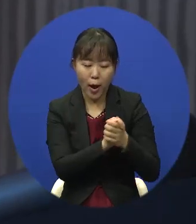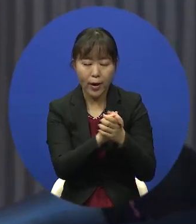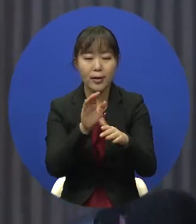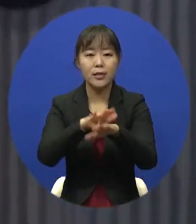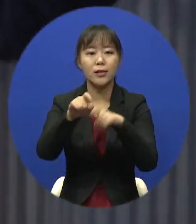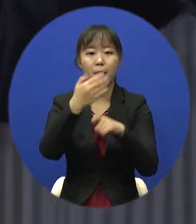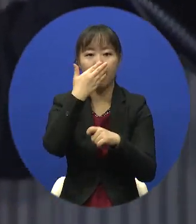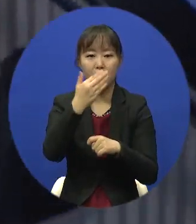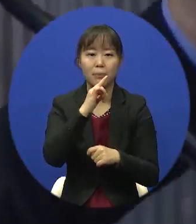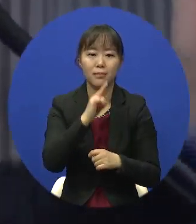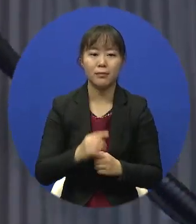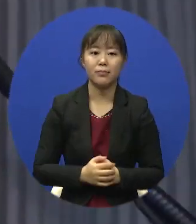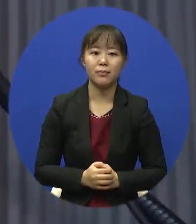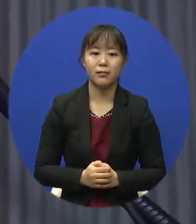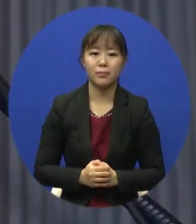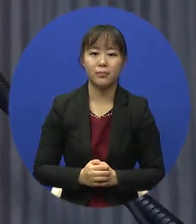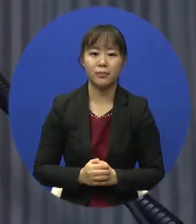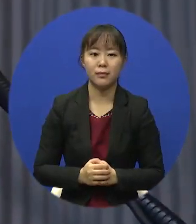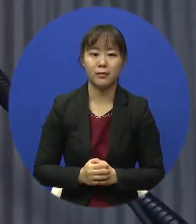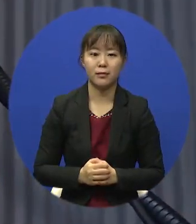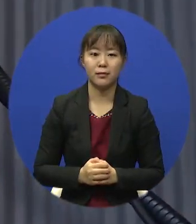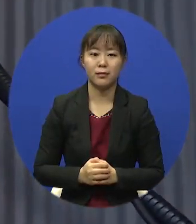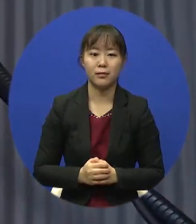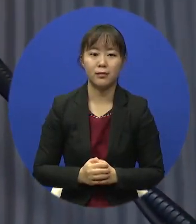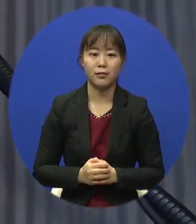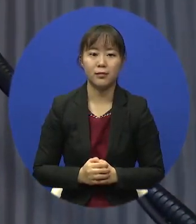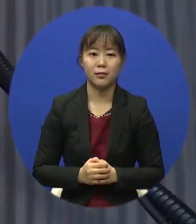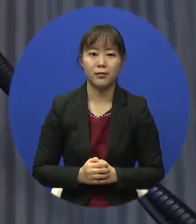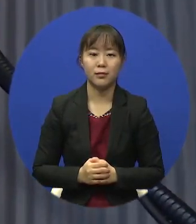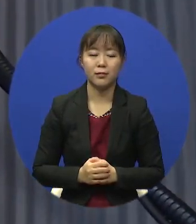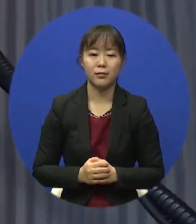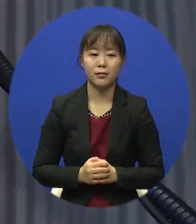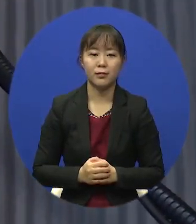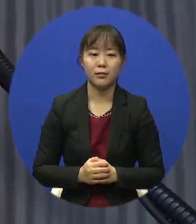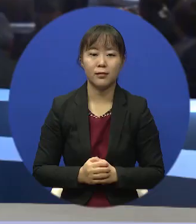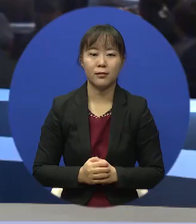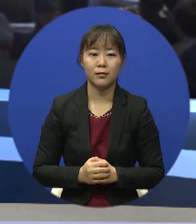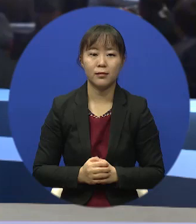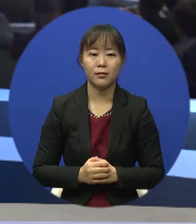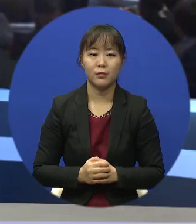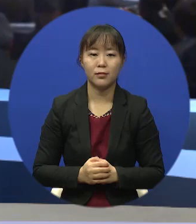있다고 덧붙였습니다. 복지TV 뉴스 하세인입니다.